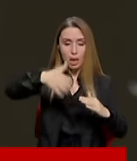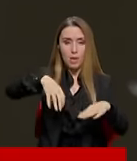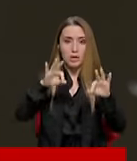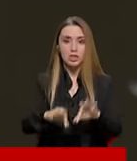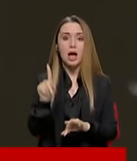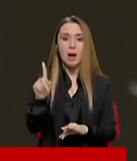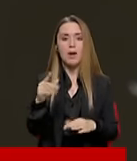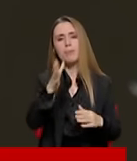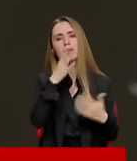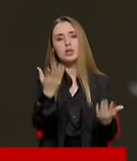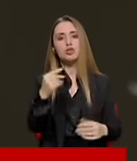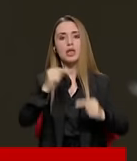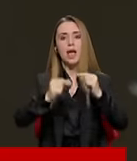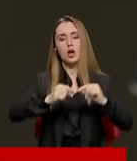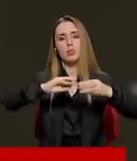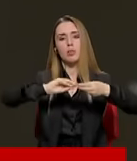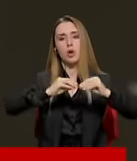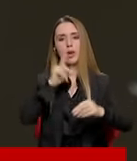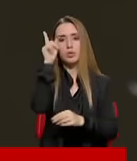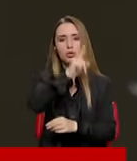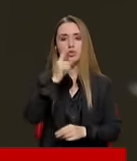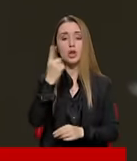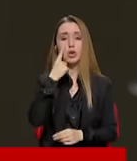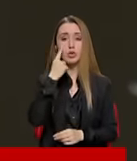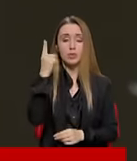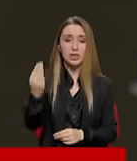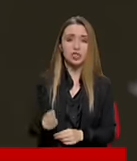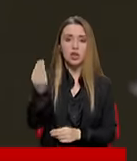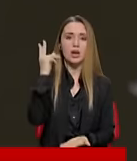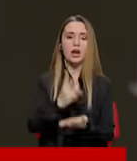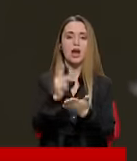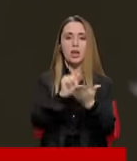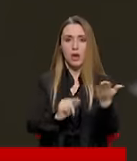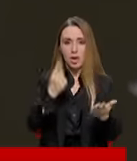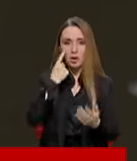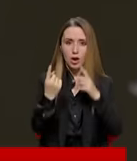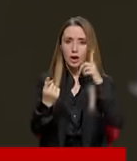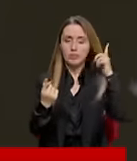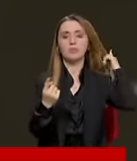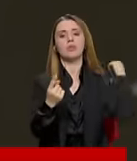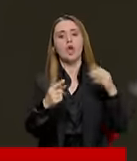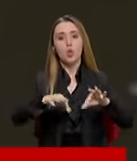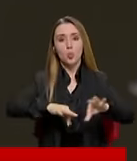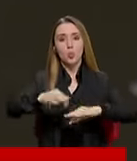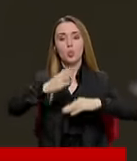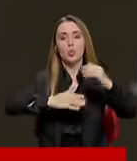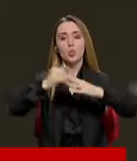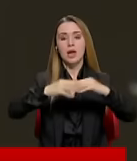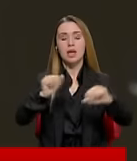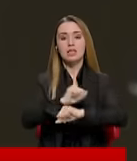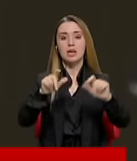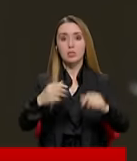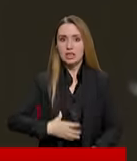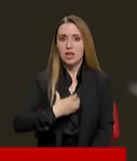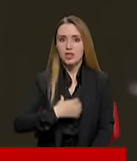ancak malum e ekonomik sıkıntı nedeniyle hükümetin çıkartığı kararnameye dayanarak Müteahhitler zarar edeceğiz